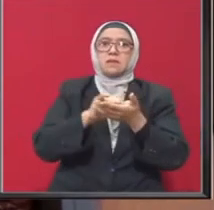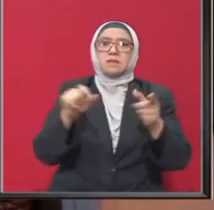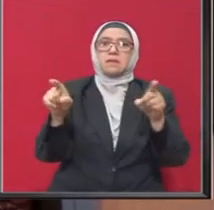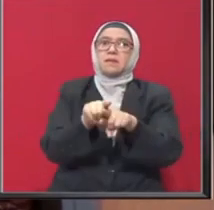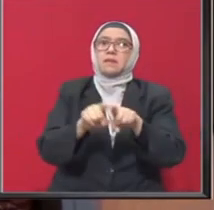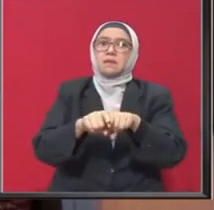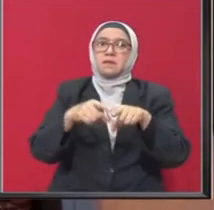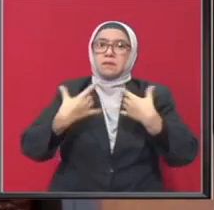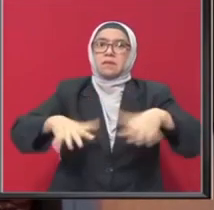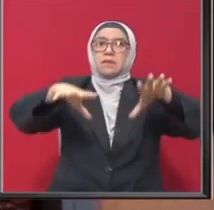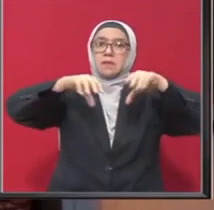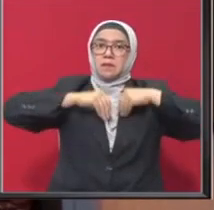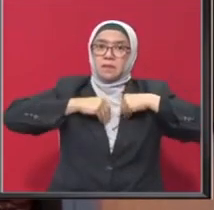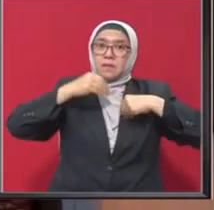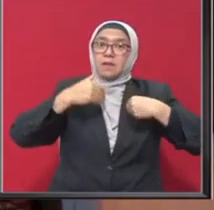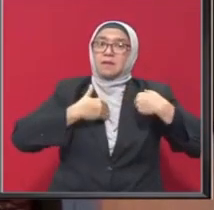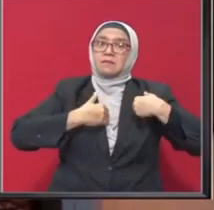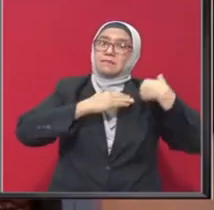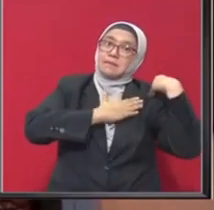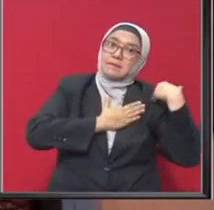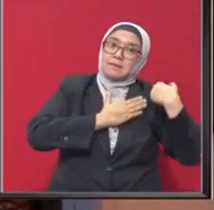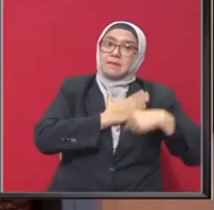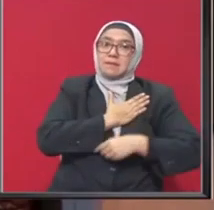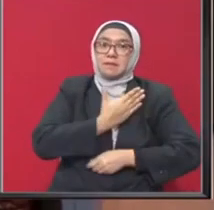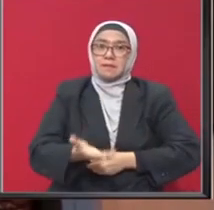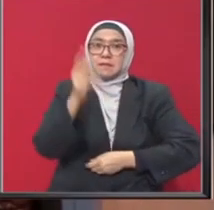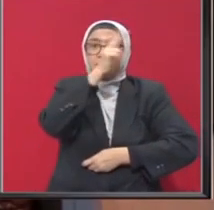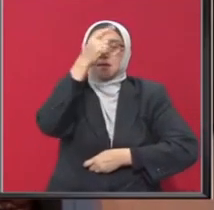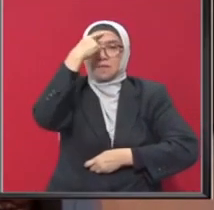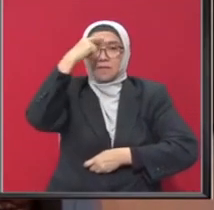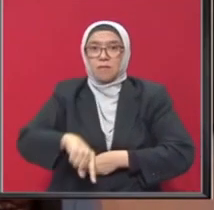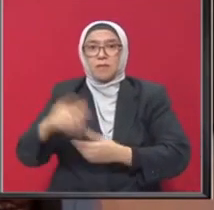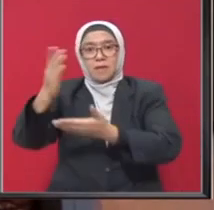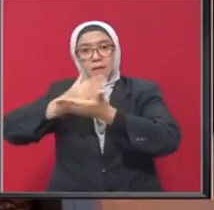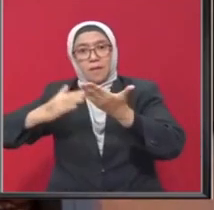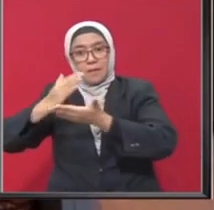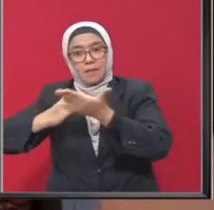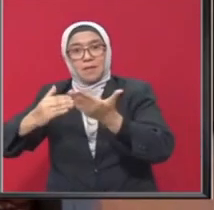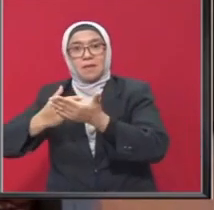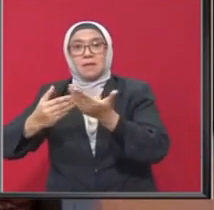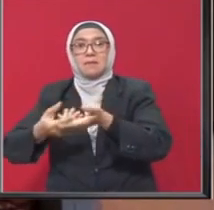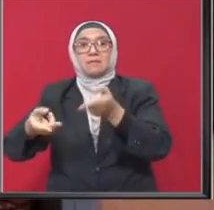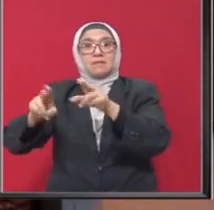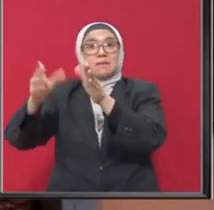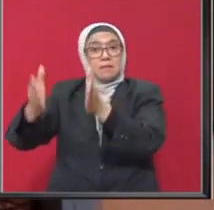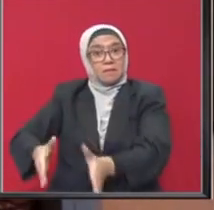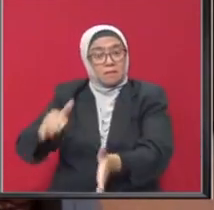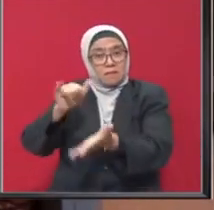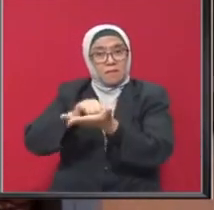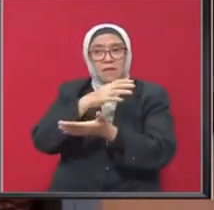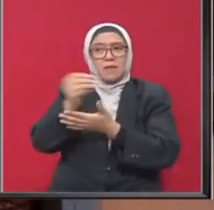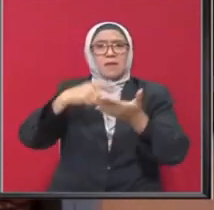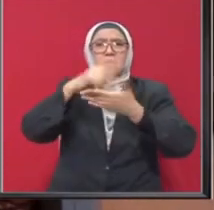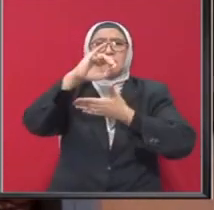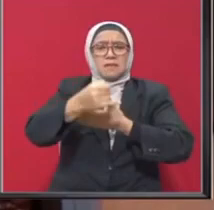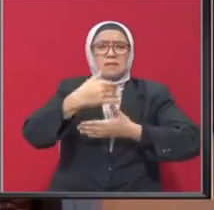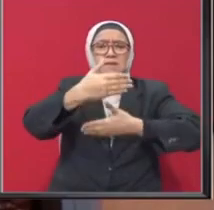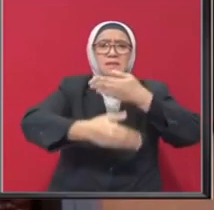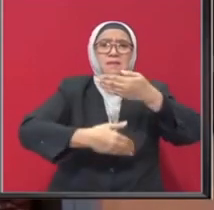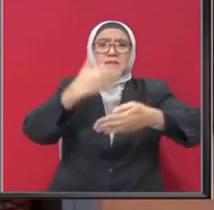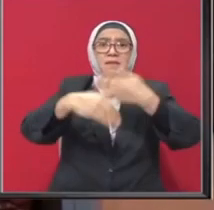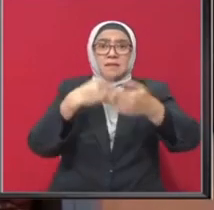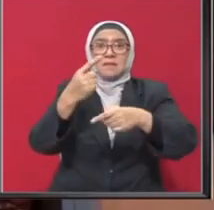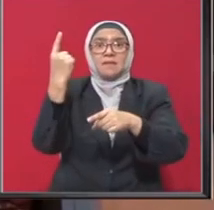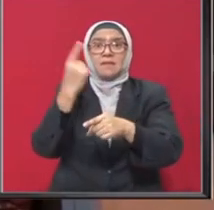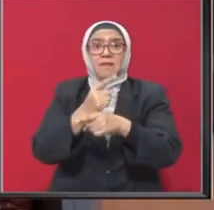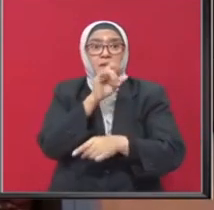obligation konflik diantara kerajaan dengan pihak kontraktor ini dan project ini telah pun dilaksanakan seperti yang dikatakan oleh Muhammad tadi memang